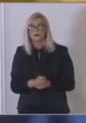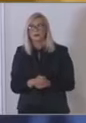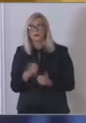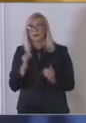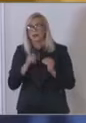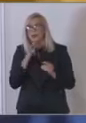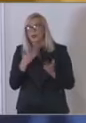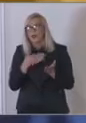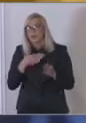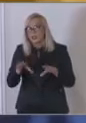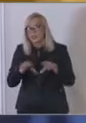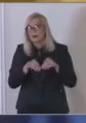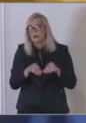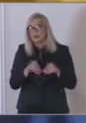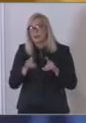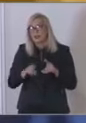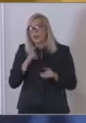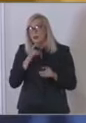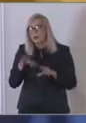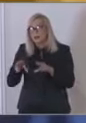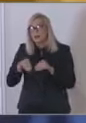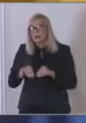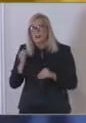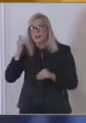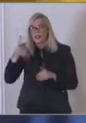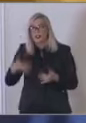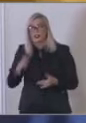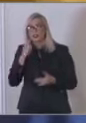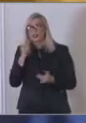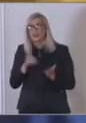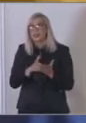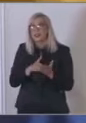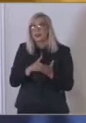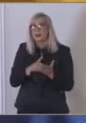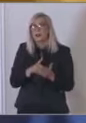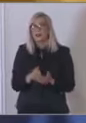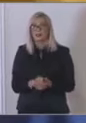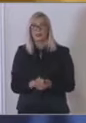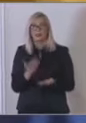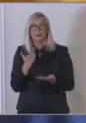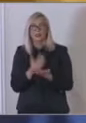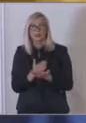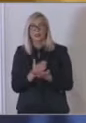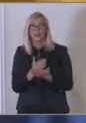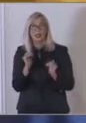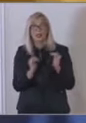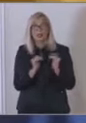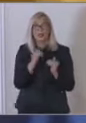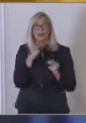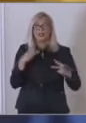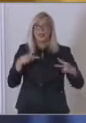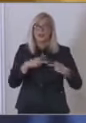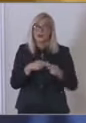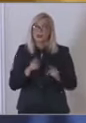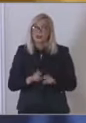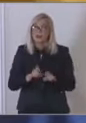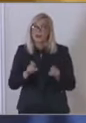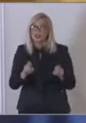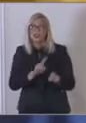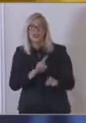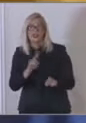qeveria këtu në Shkup, duhet kuptohet si mas për të parandaluar për hapjen e virusit e jo si kufizim ndër